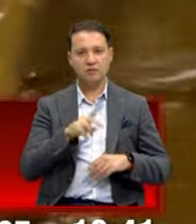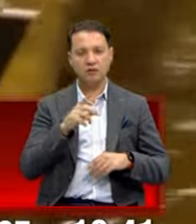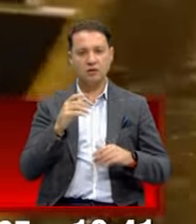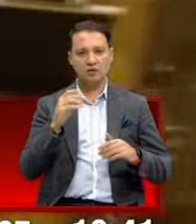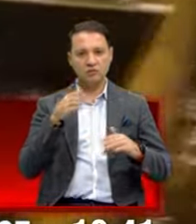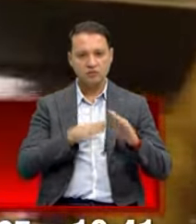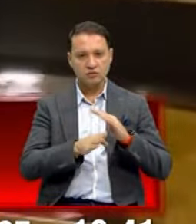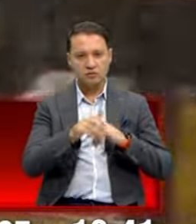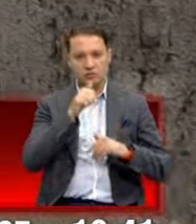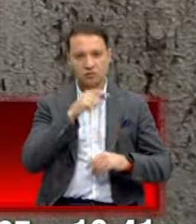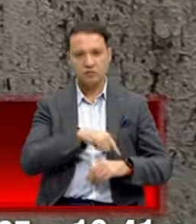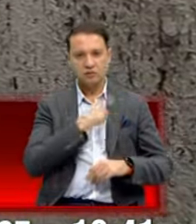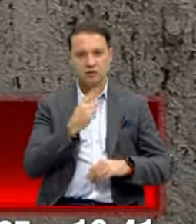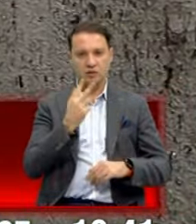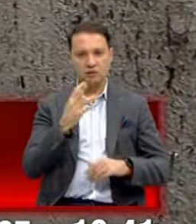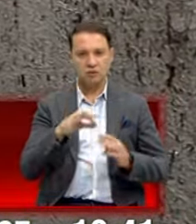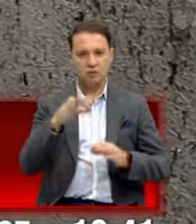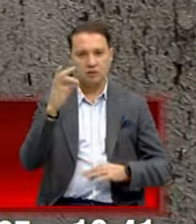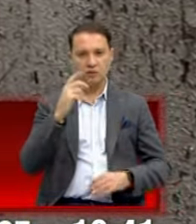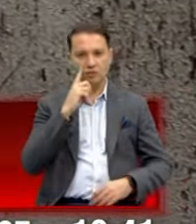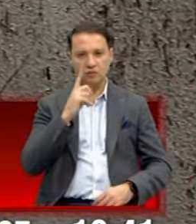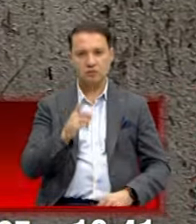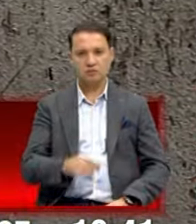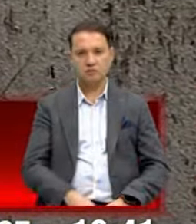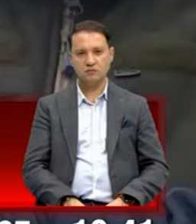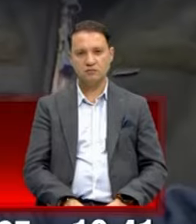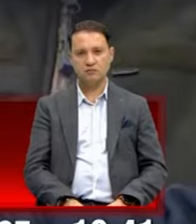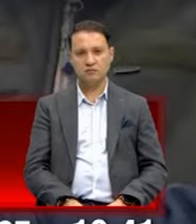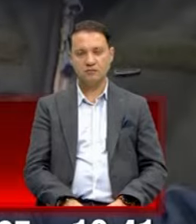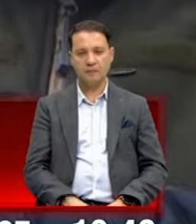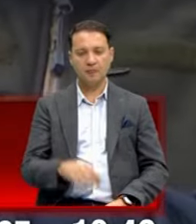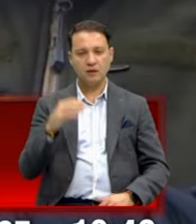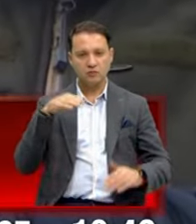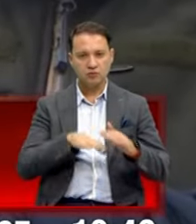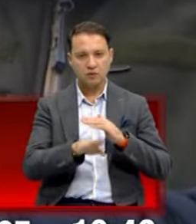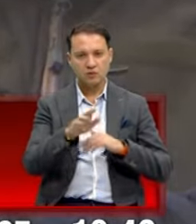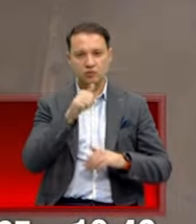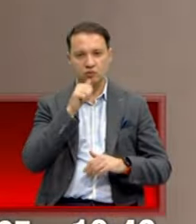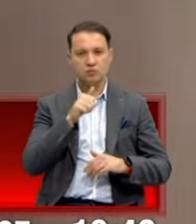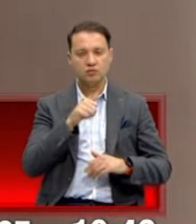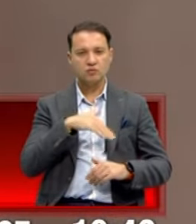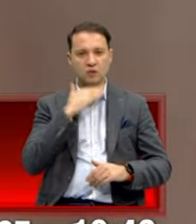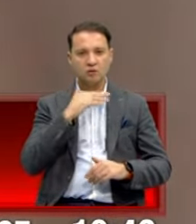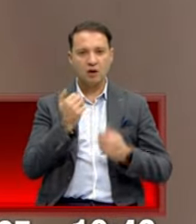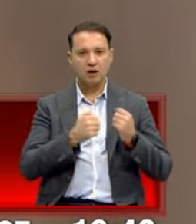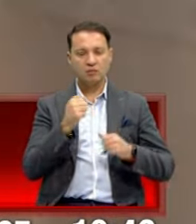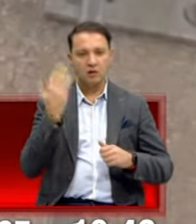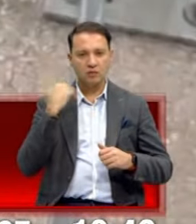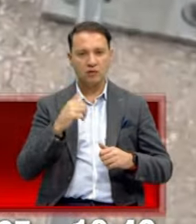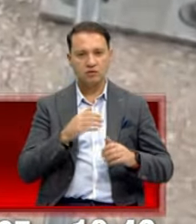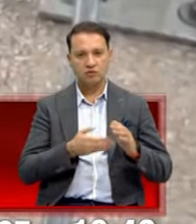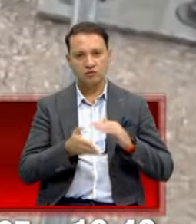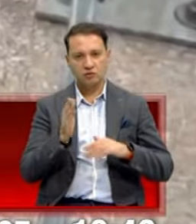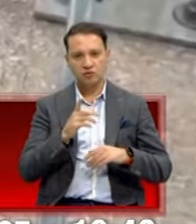alt geçitte suyun seviyesinin 2,5 metre yükseldiği görüldü. Tünele giriyor. Tünel su dolu. Arabanın bagajından